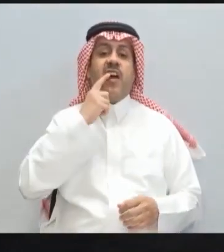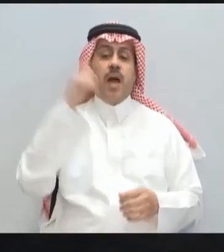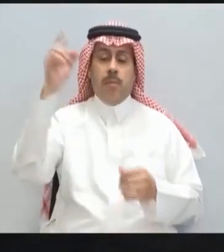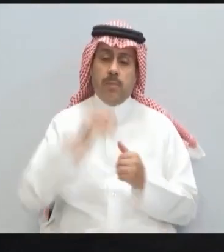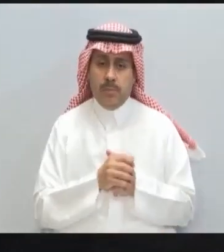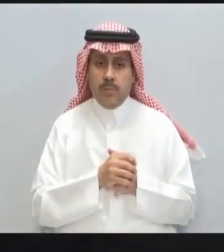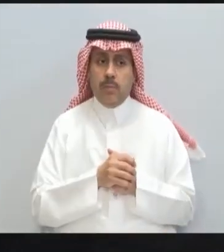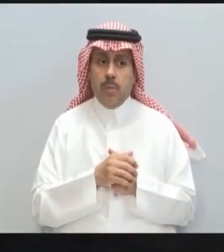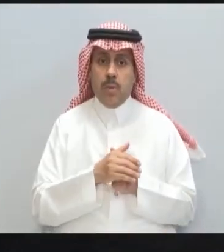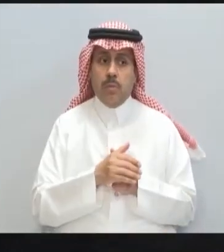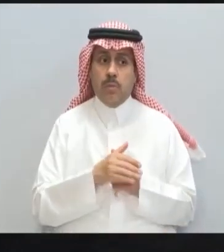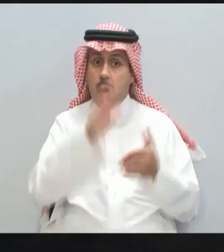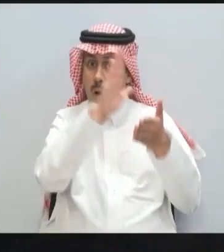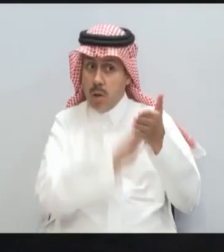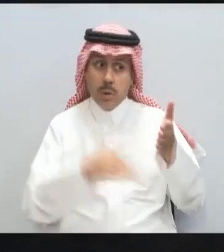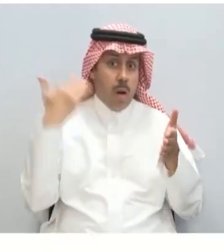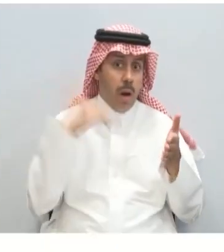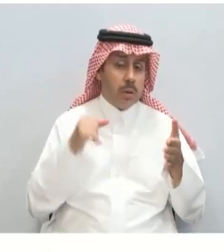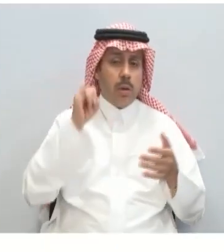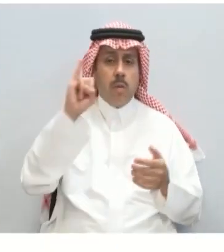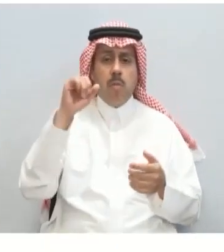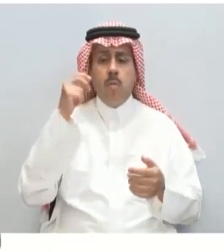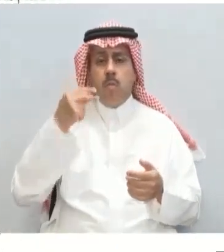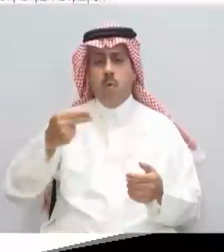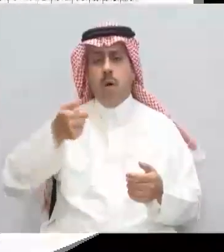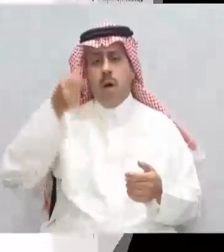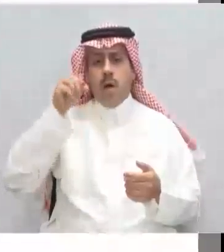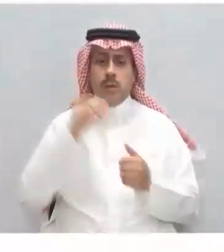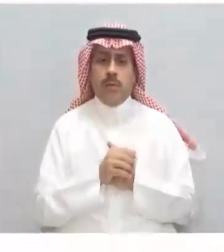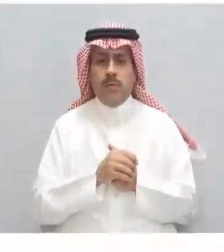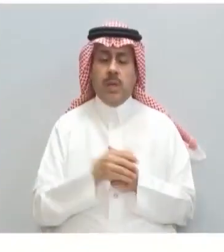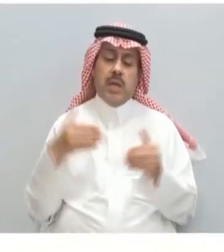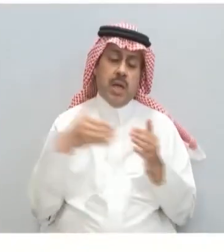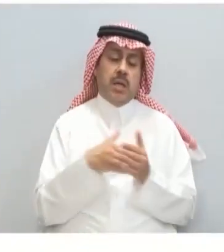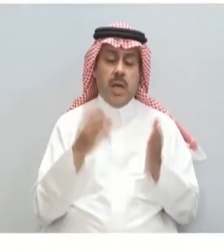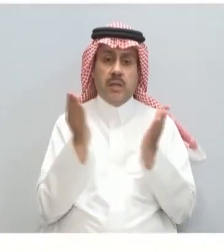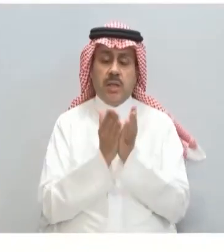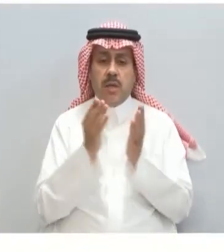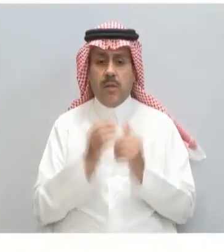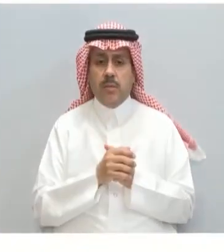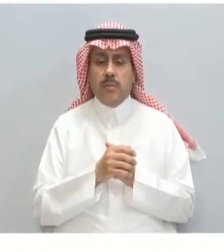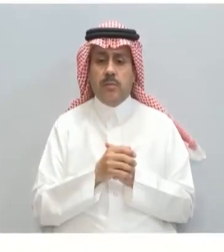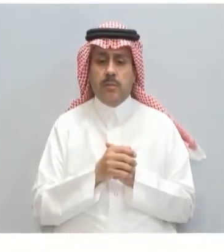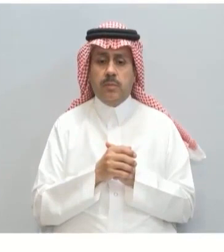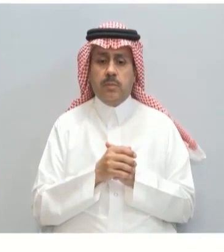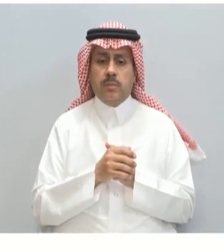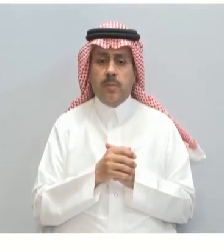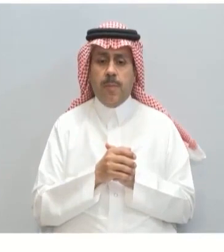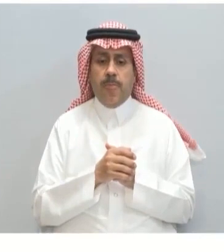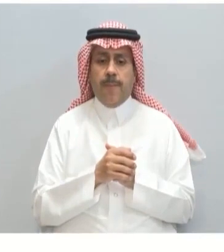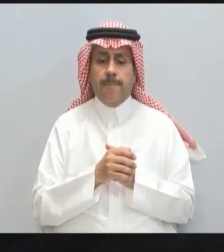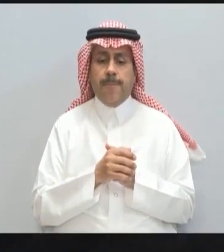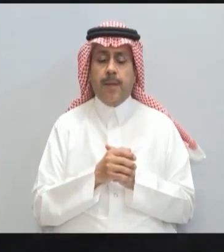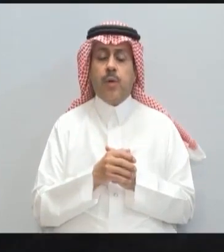على خطوره هذا الامر ايها الطلاب والطالبات ناتي بعد هذا الى ختام درسنا بعد ان طوفت